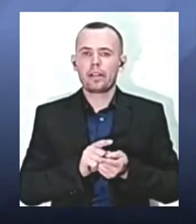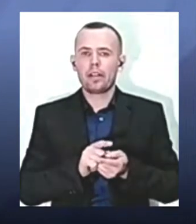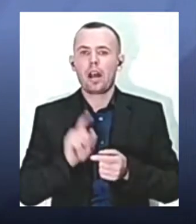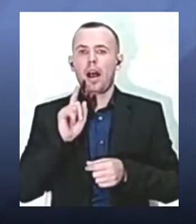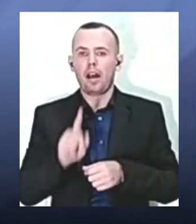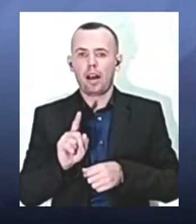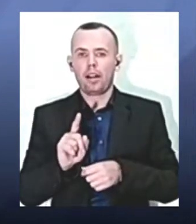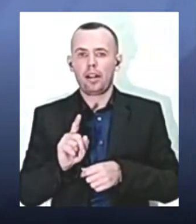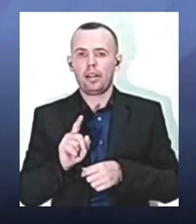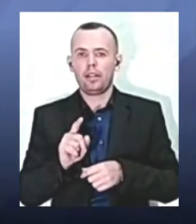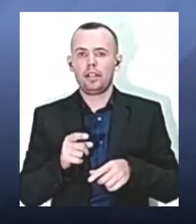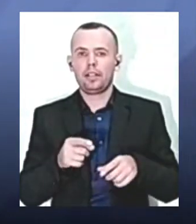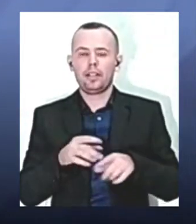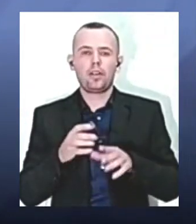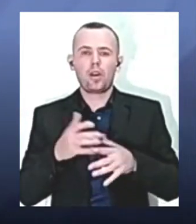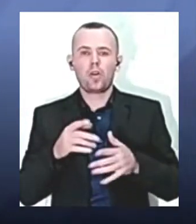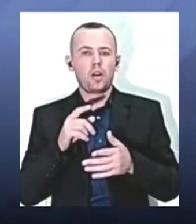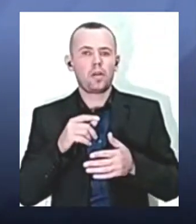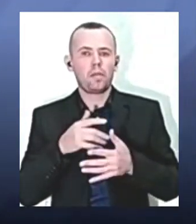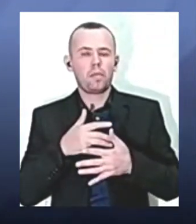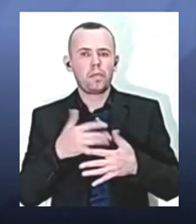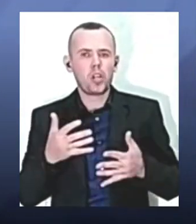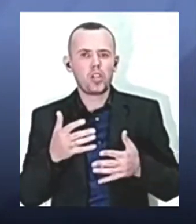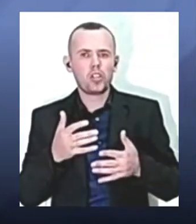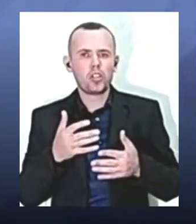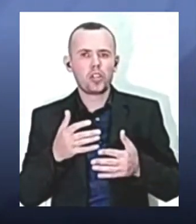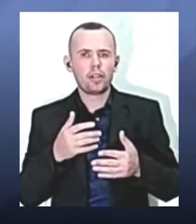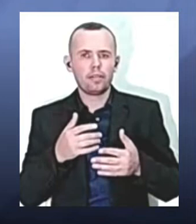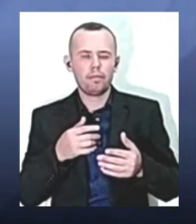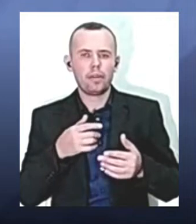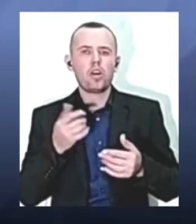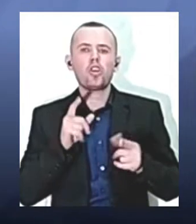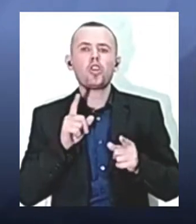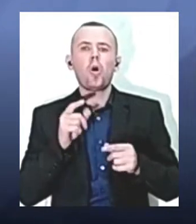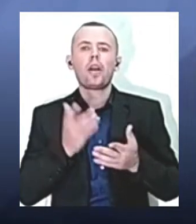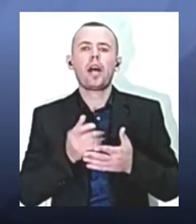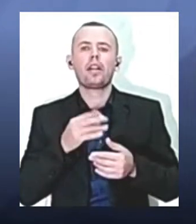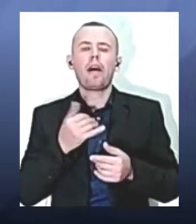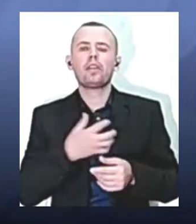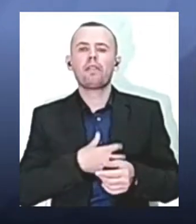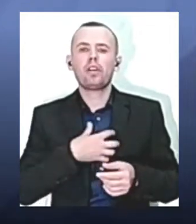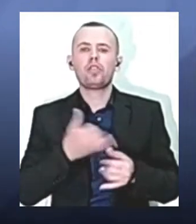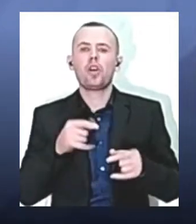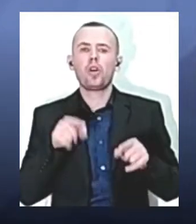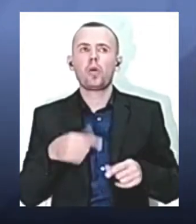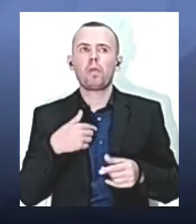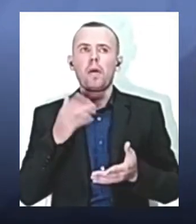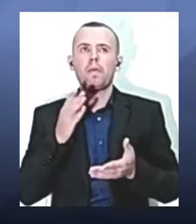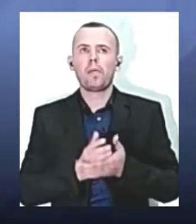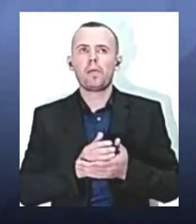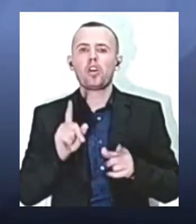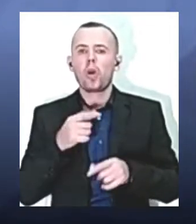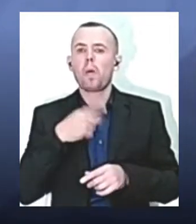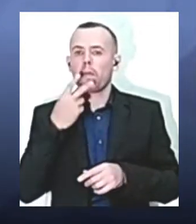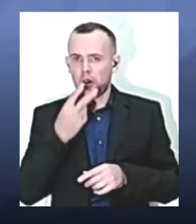питання більше про цінності, що для вас є важливішим. І тут, що ми бачимо всі три хвилі